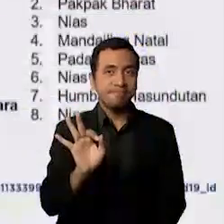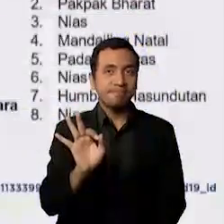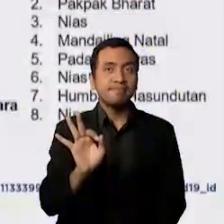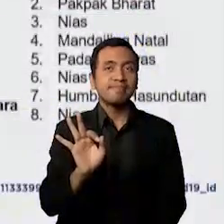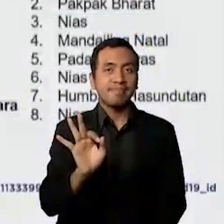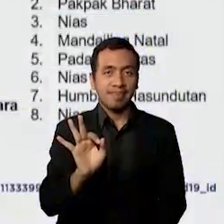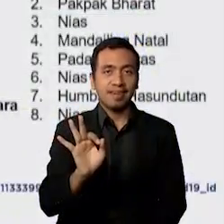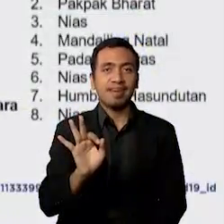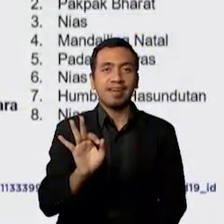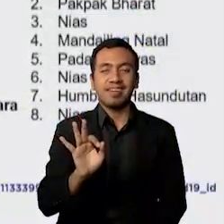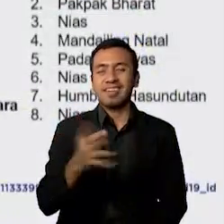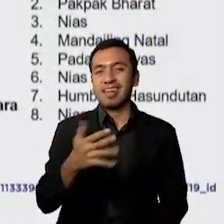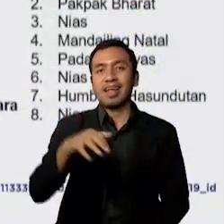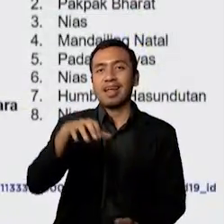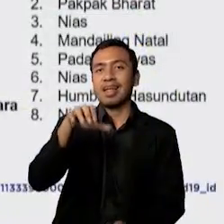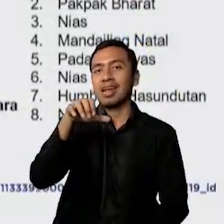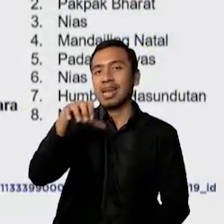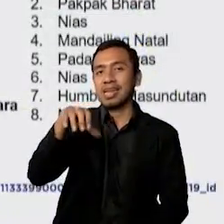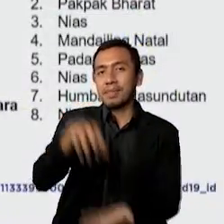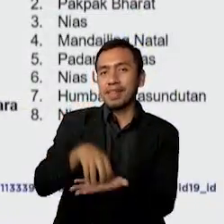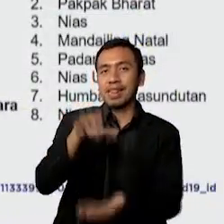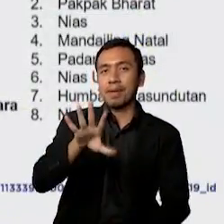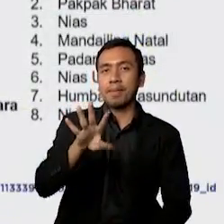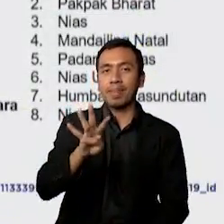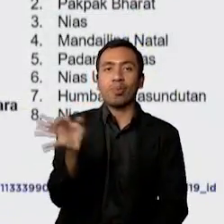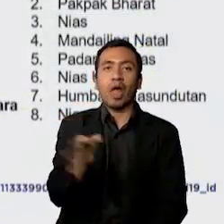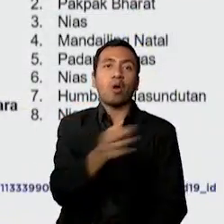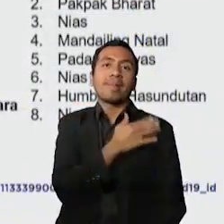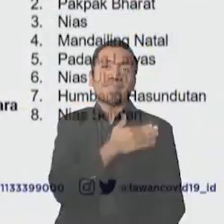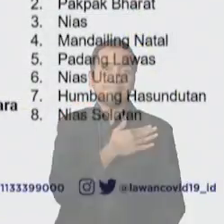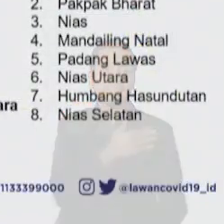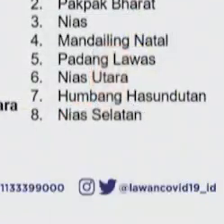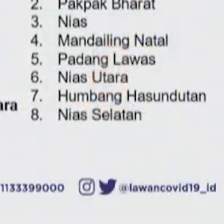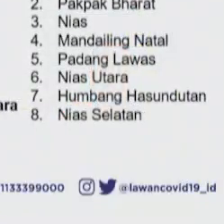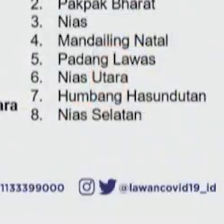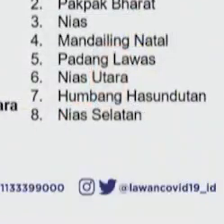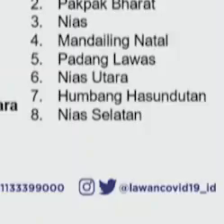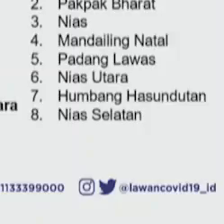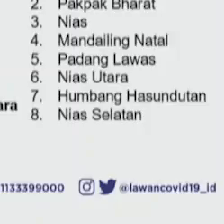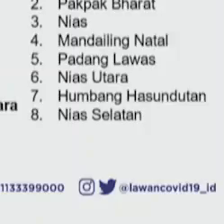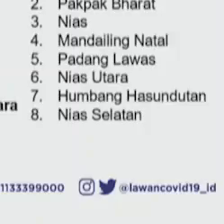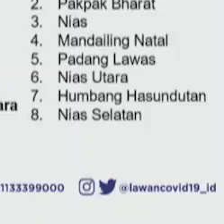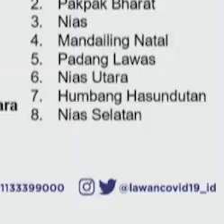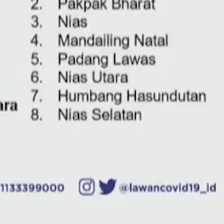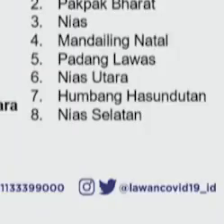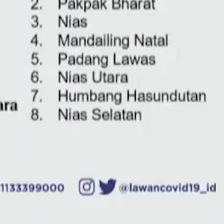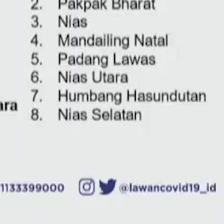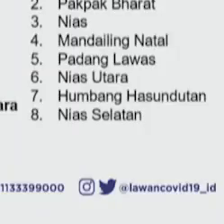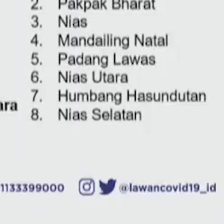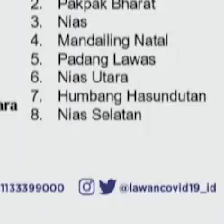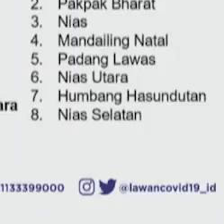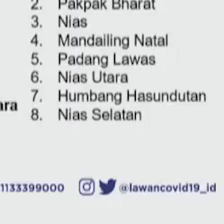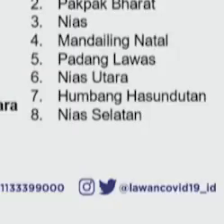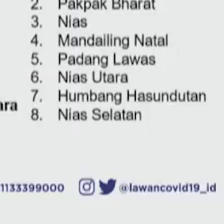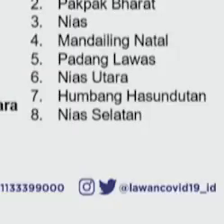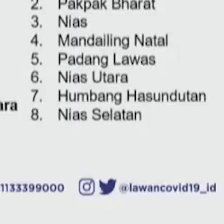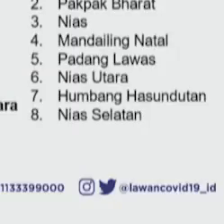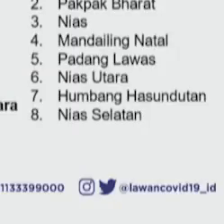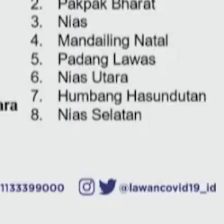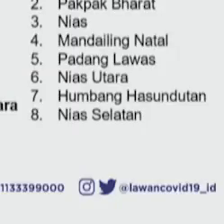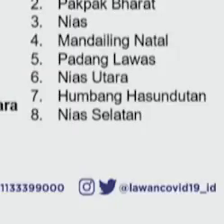positif di 54 kabupaten kota tersebut. Selain itu, di zona hijau kita juga dapat melihat terdapat